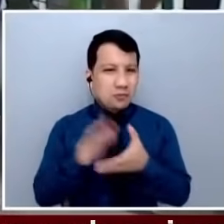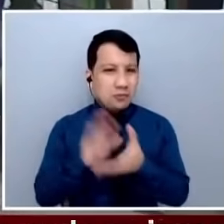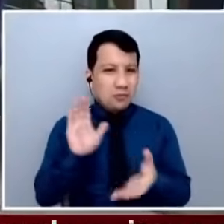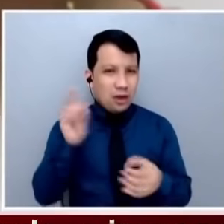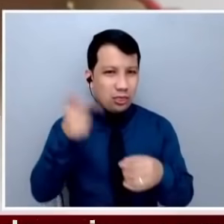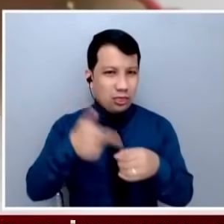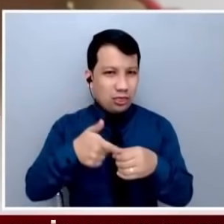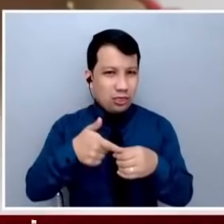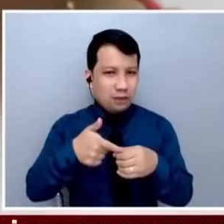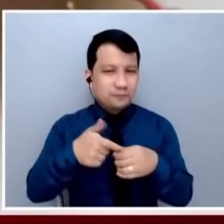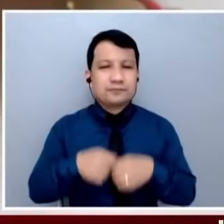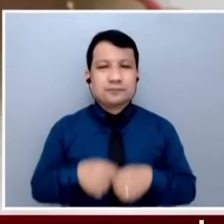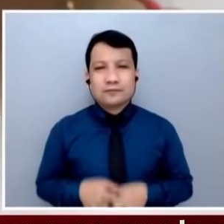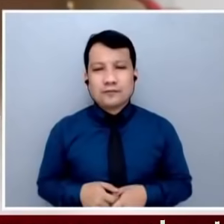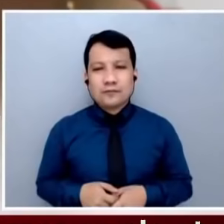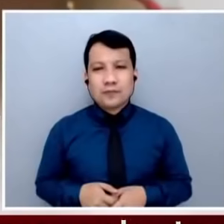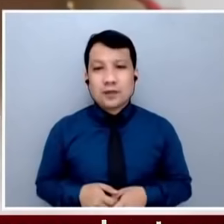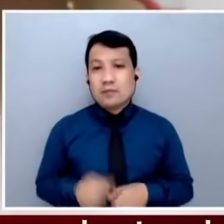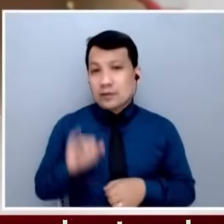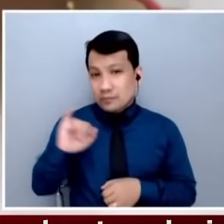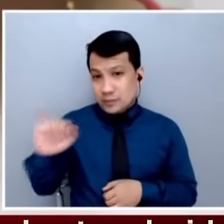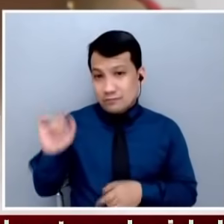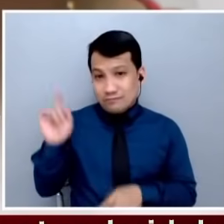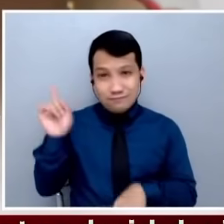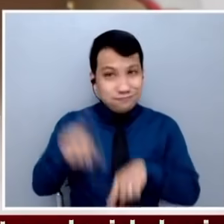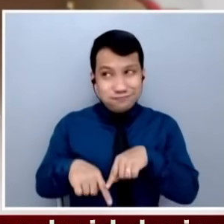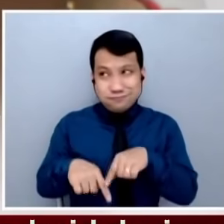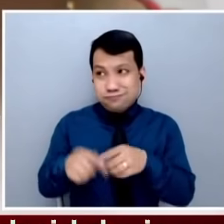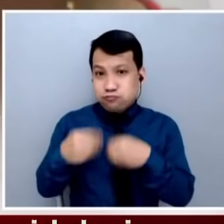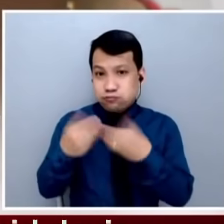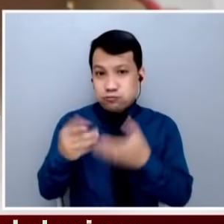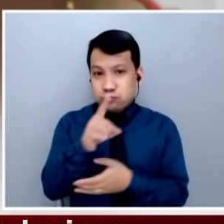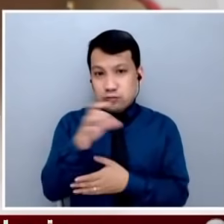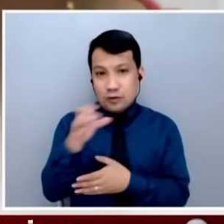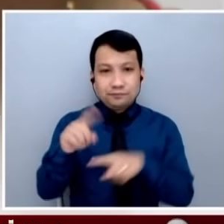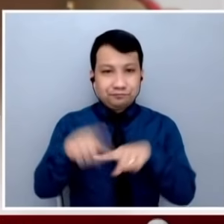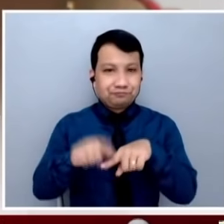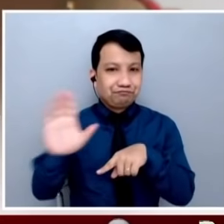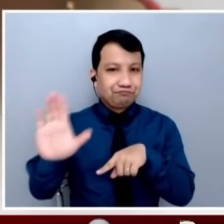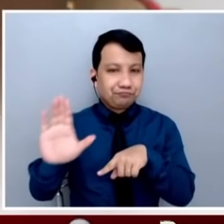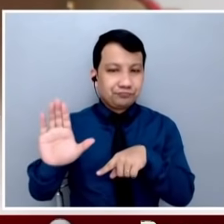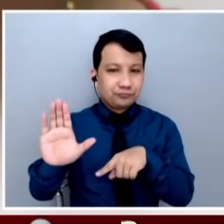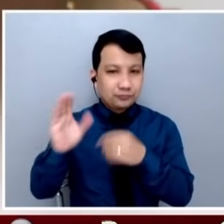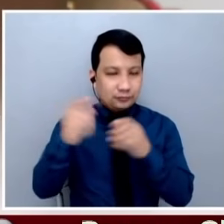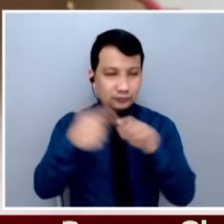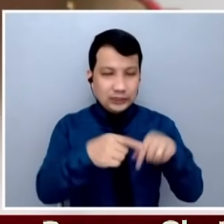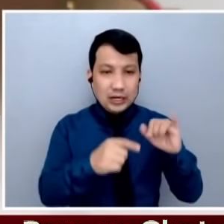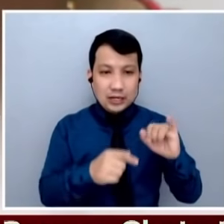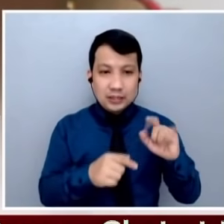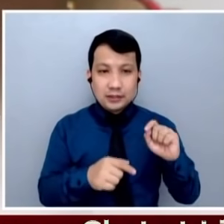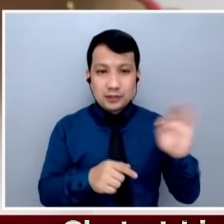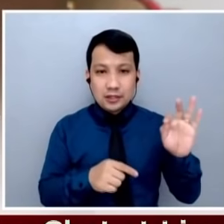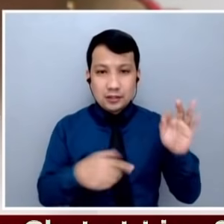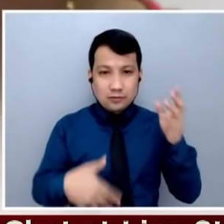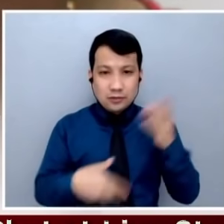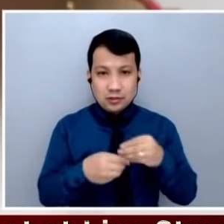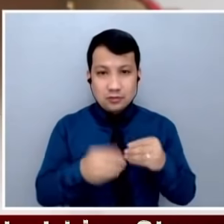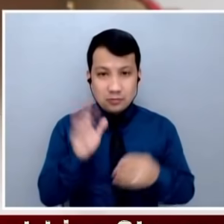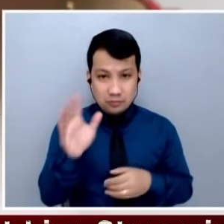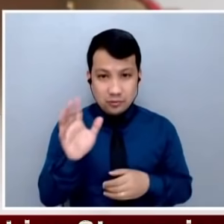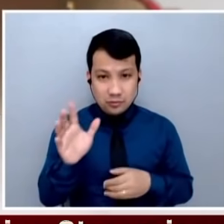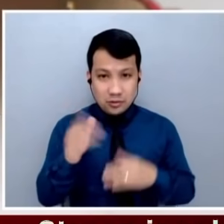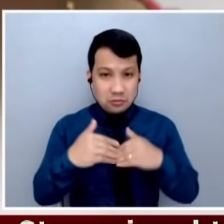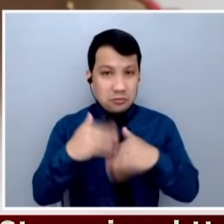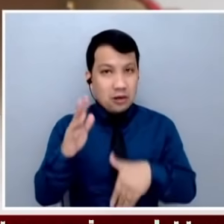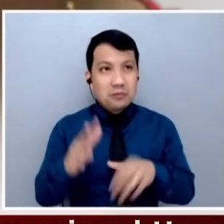petrolyo. Kung hindi naman nila maibigay yung 100%, depende po sa sasabi ng IATF, yung 50 namin, magbigay lang